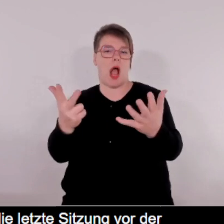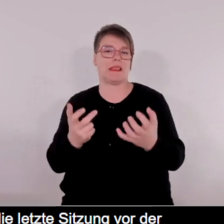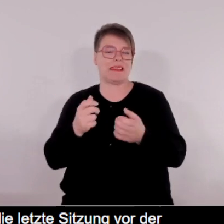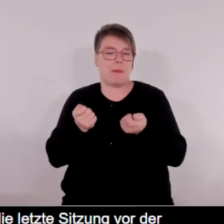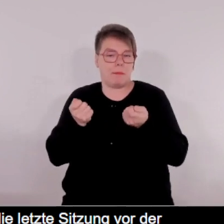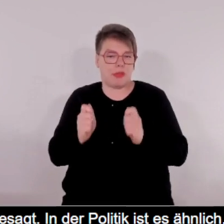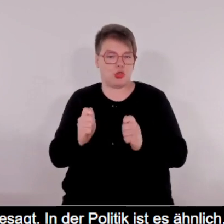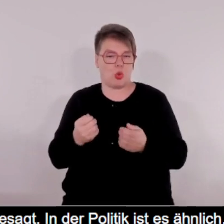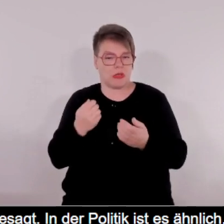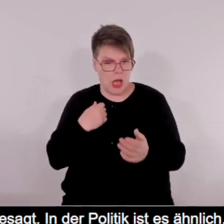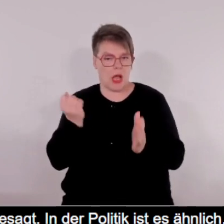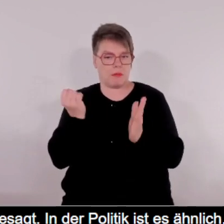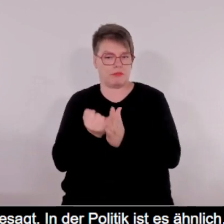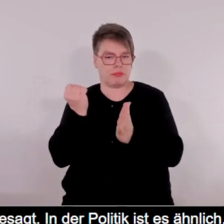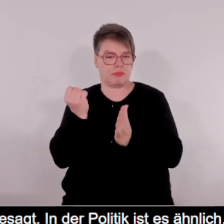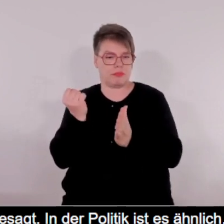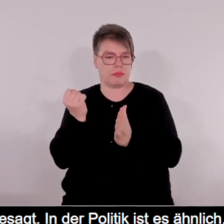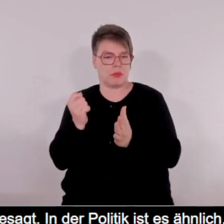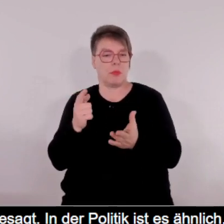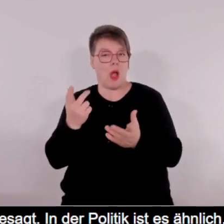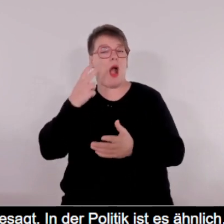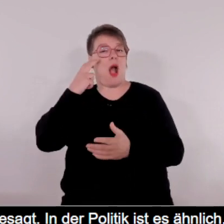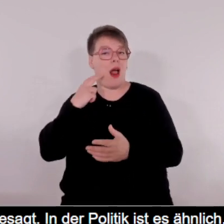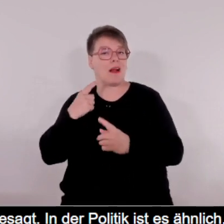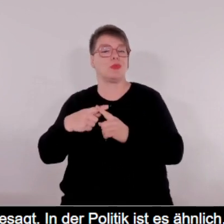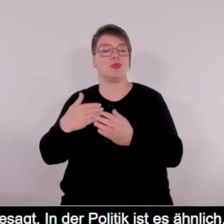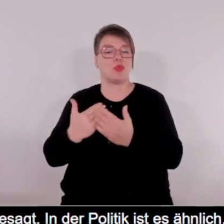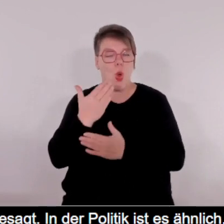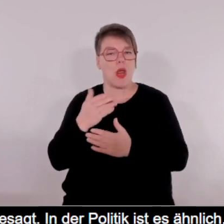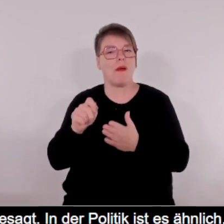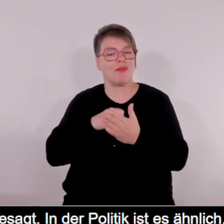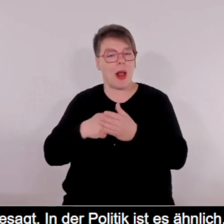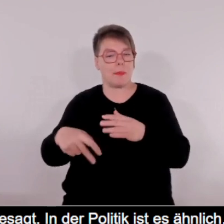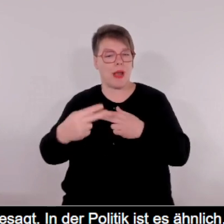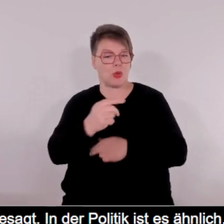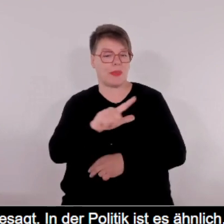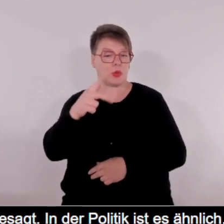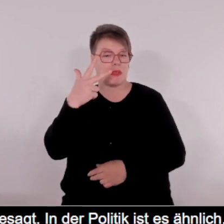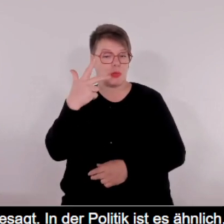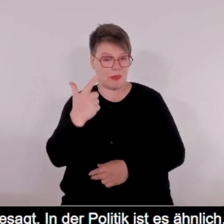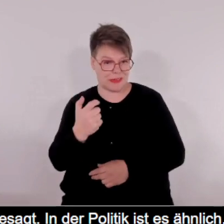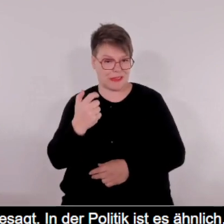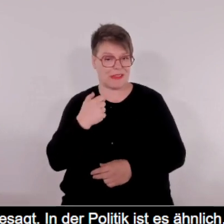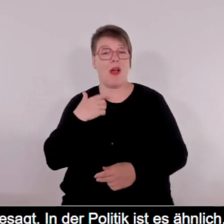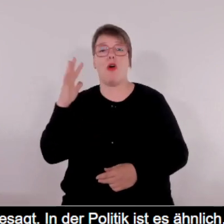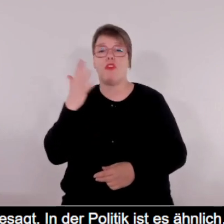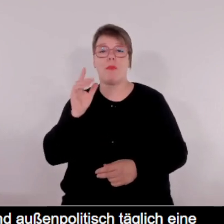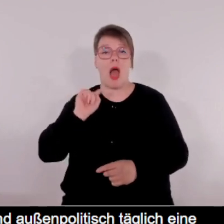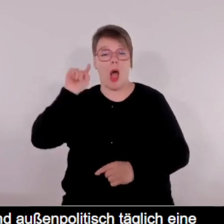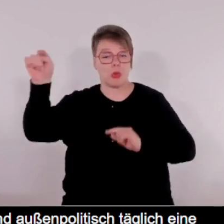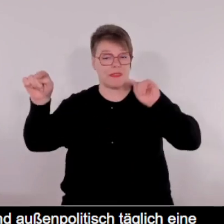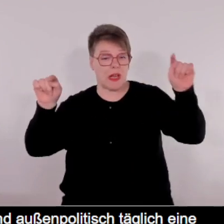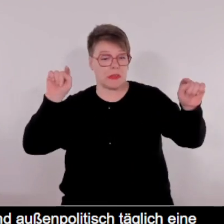die Sie sich sicher noch erinnern, die die Verankerung Bayerns in der Welt widerspiegelt. Wir ausländische Staatsgäste wie den